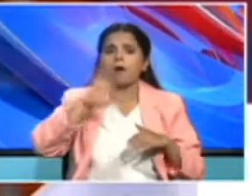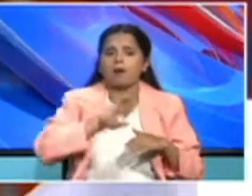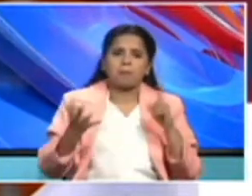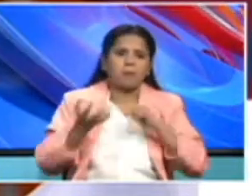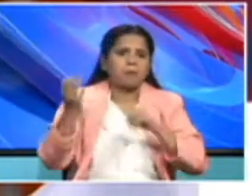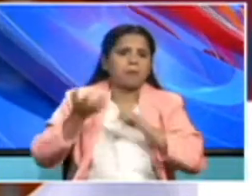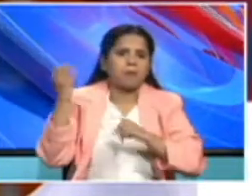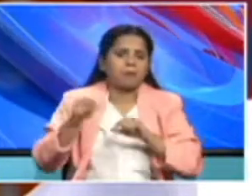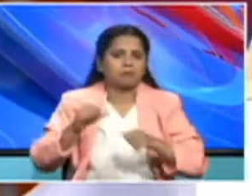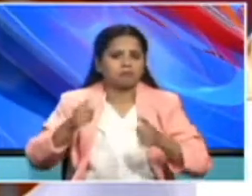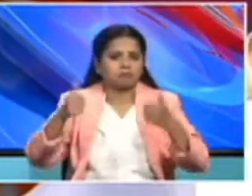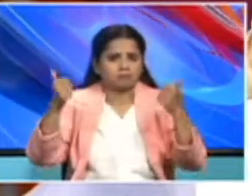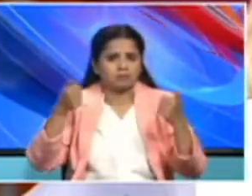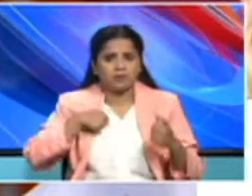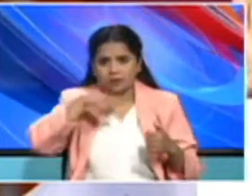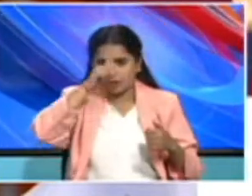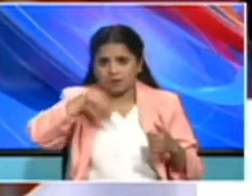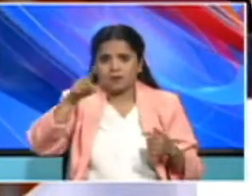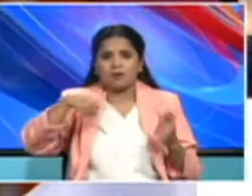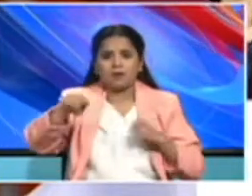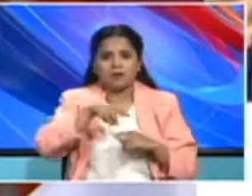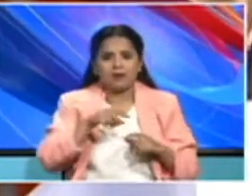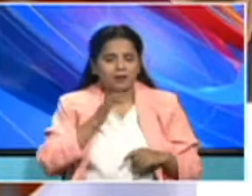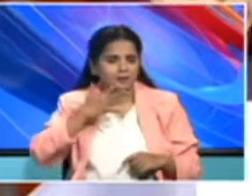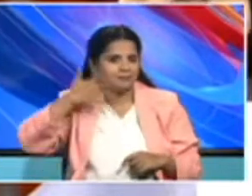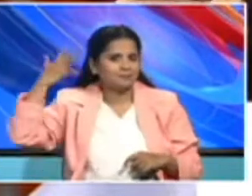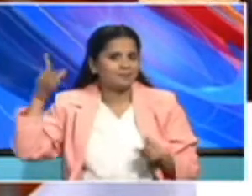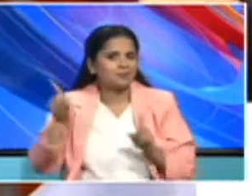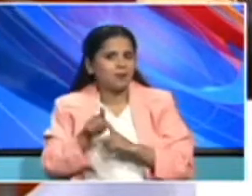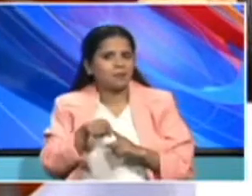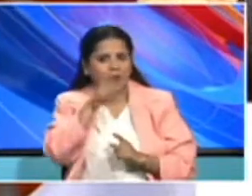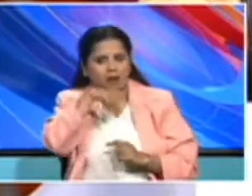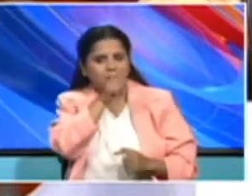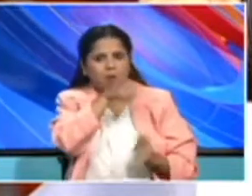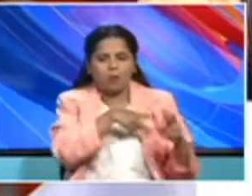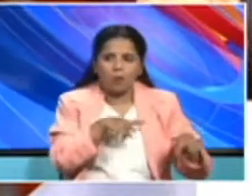है और भारत की दमक भी बढ़ रही है।